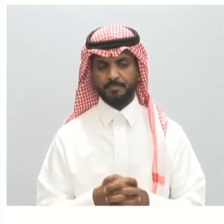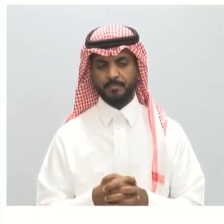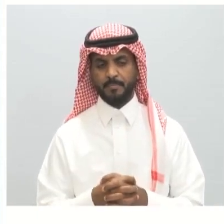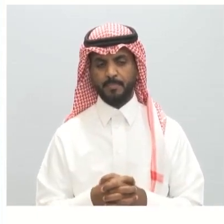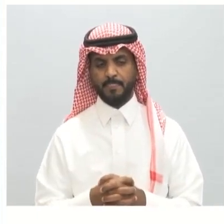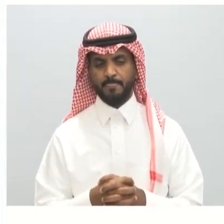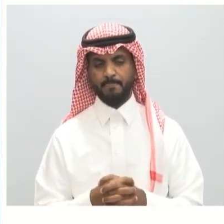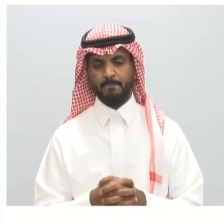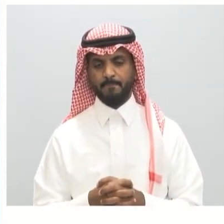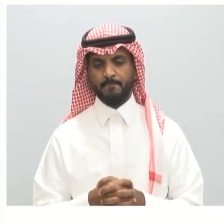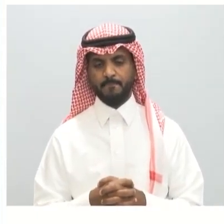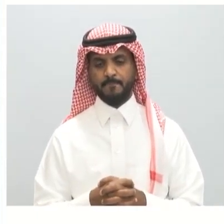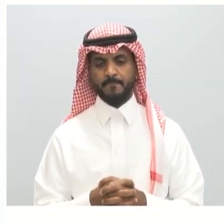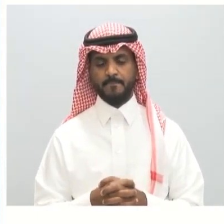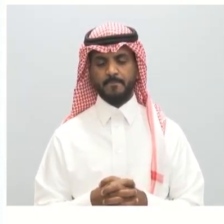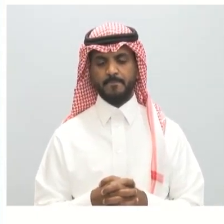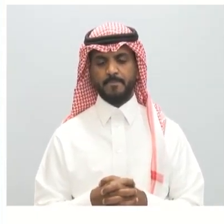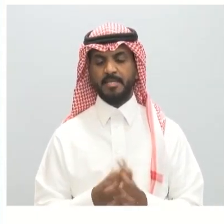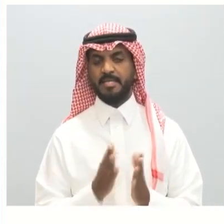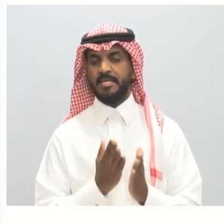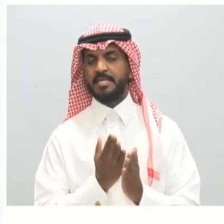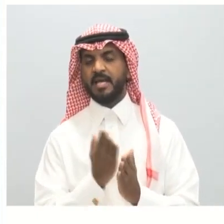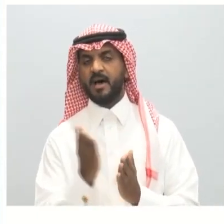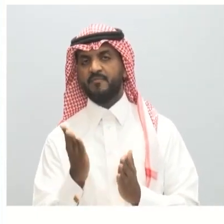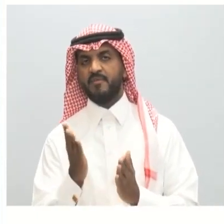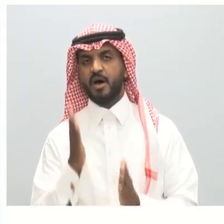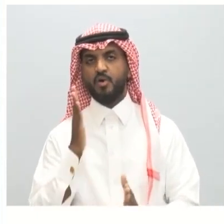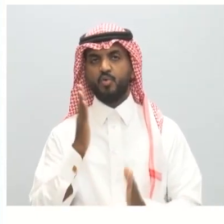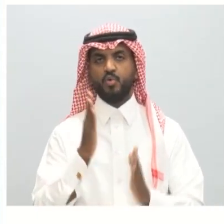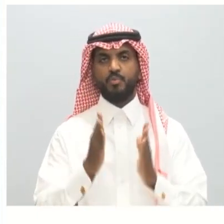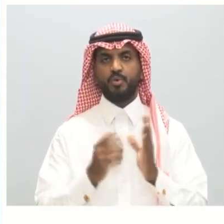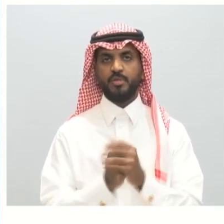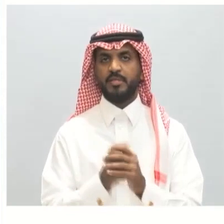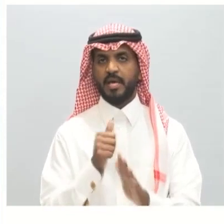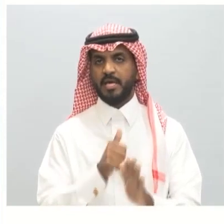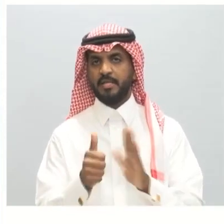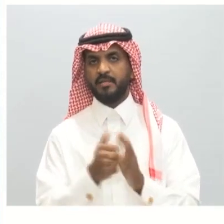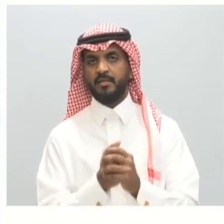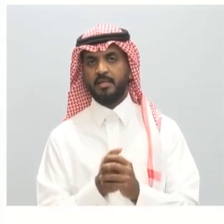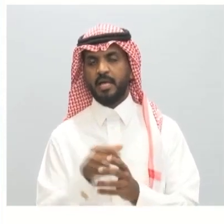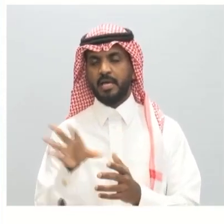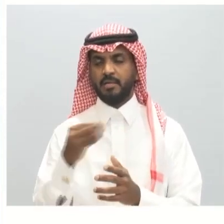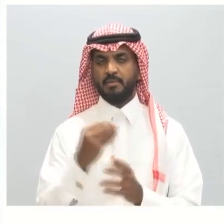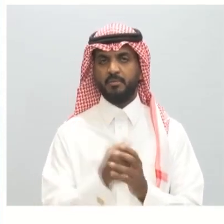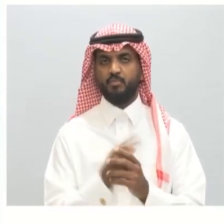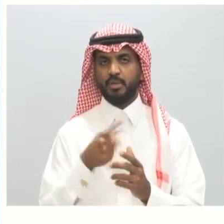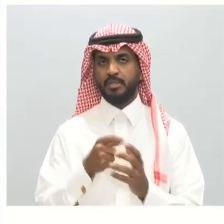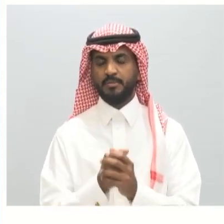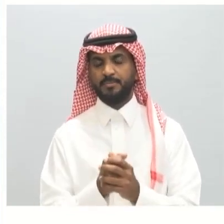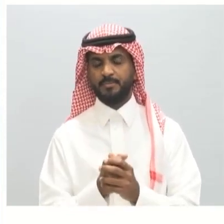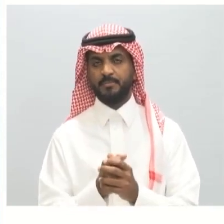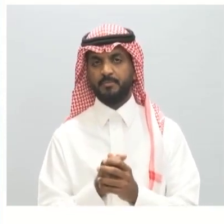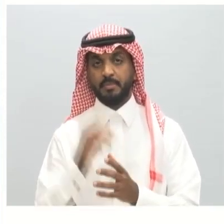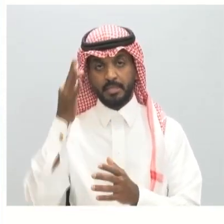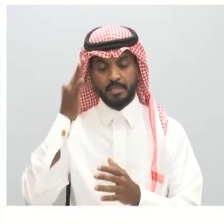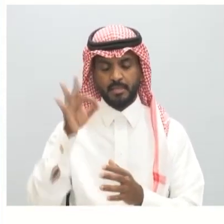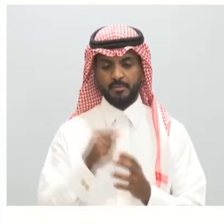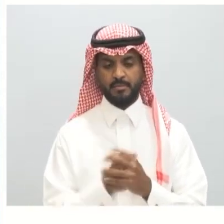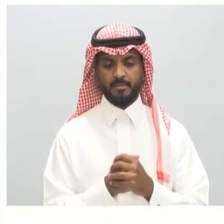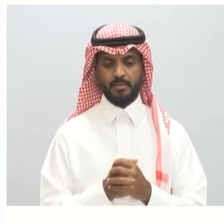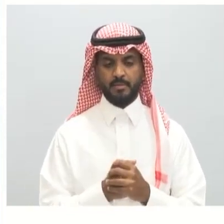هذه اللبنه زاويه انعطاف الروبوت اثناء قيادته الى قيمه محدده من اختيارك